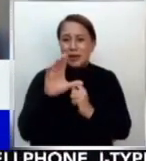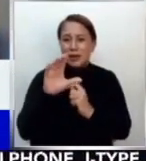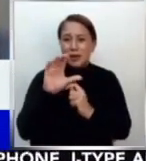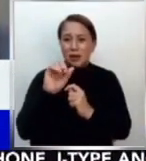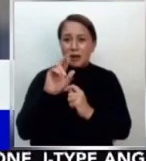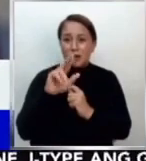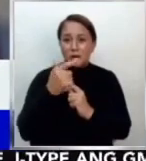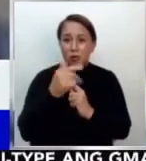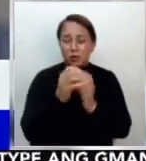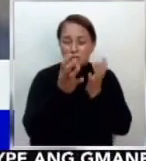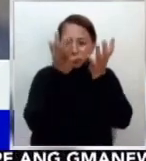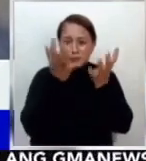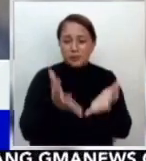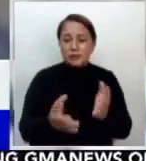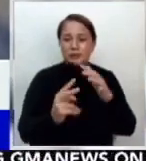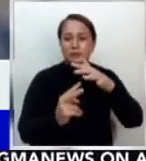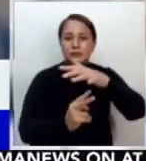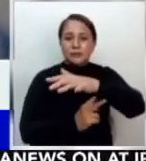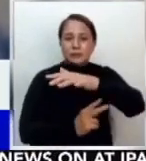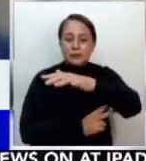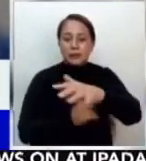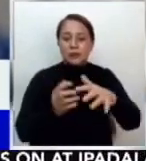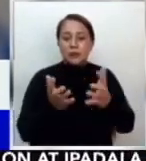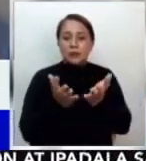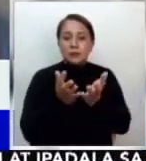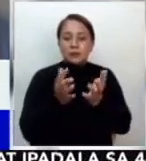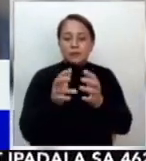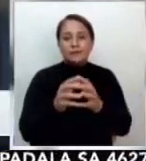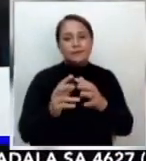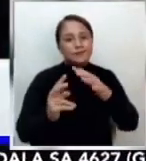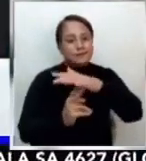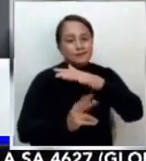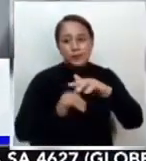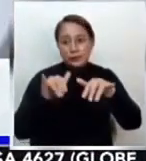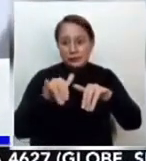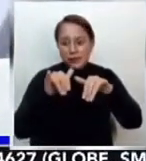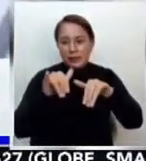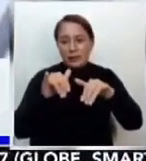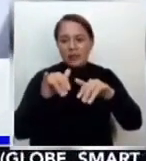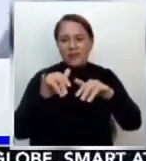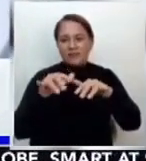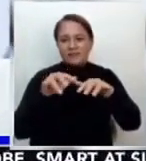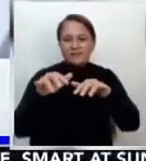and the bridge could not take the weight and that's the reason why it collapsed.